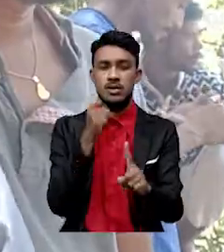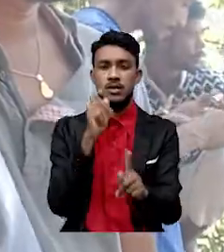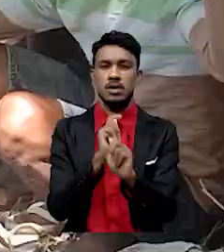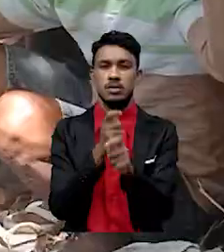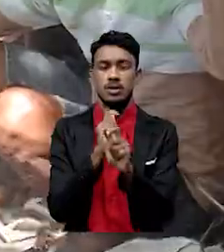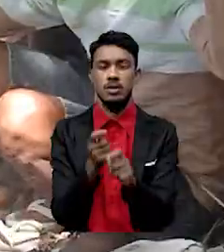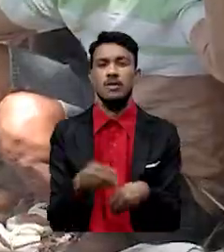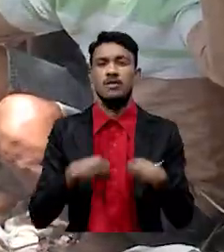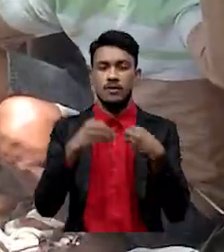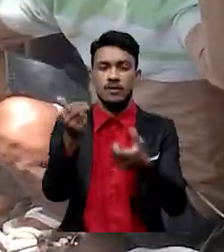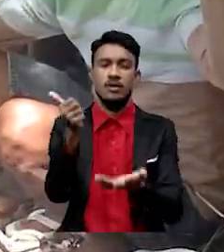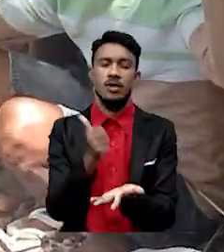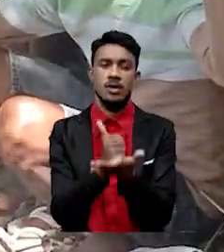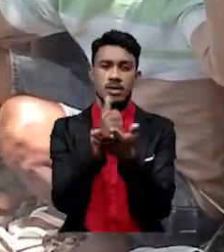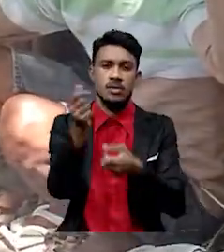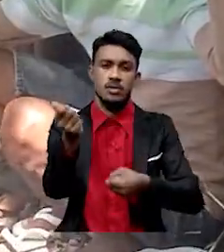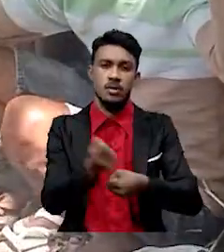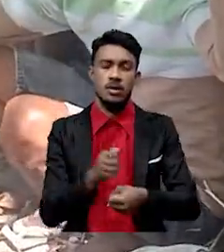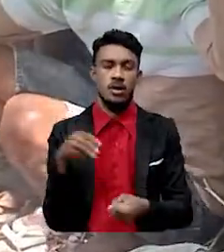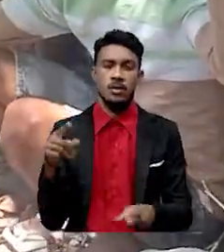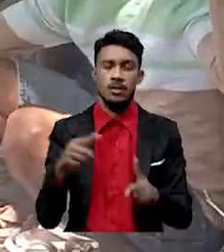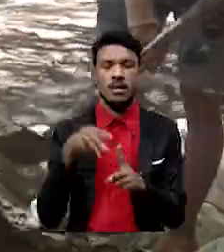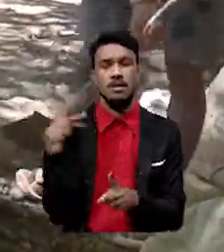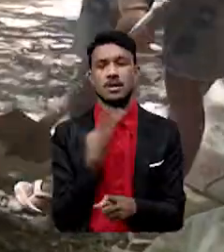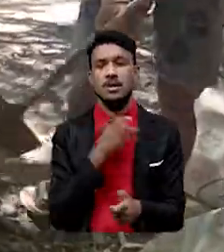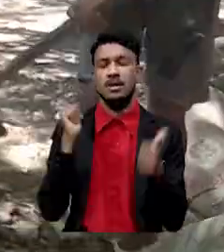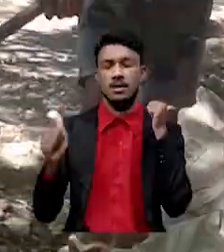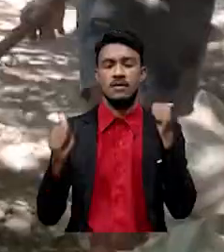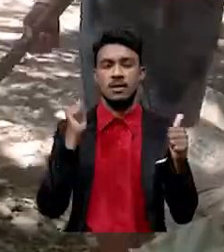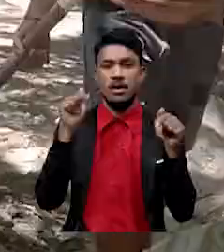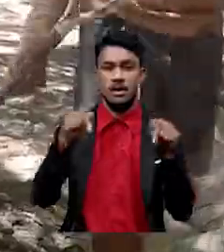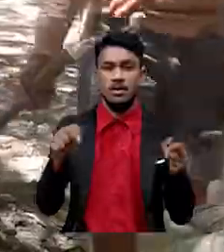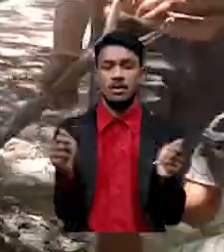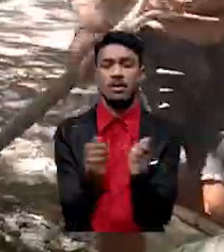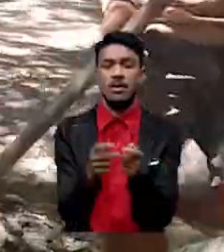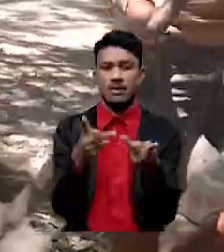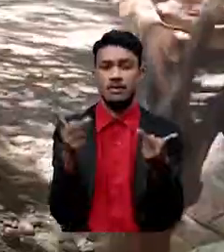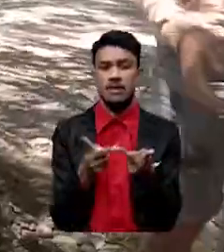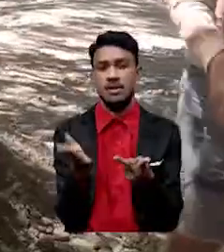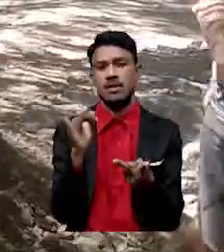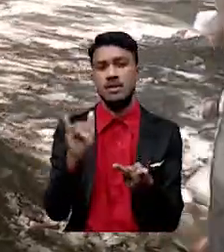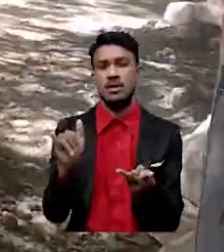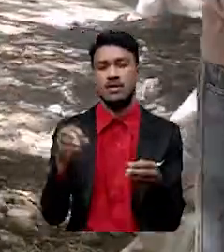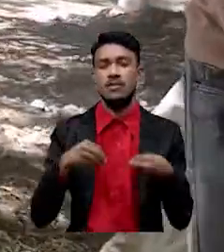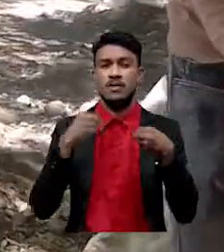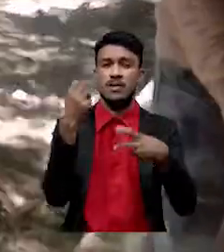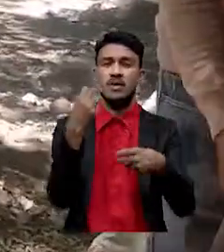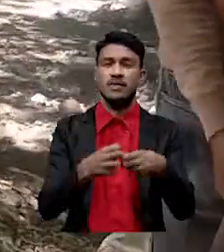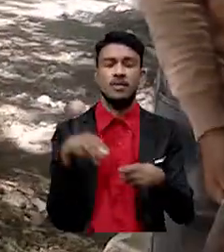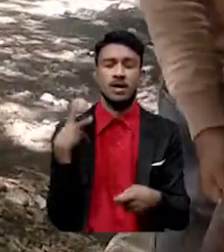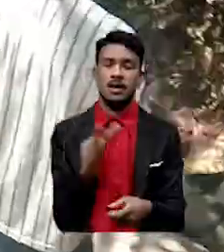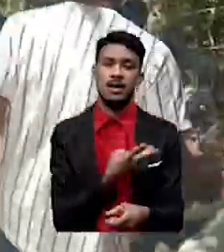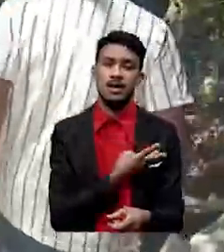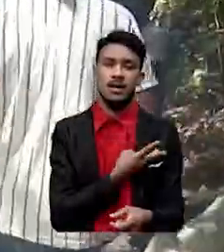fo apoi ma kami atividari kami atividari dane ba fatin sir me maksi ra for risk liu ba iya itan transport